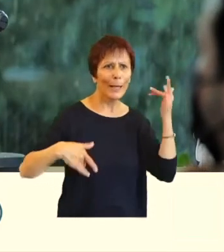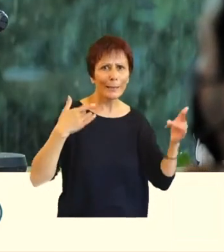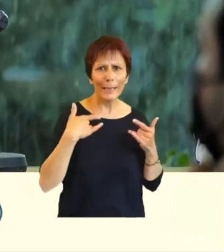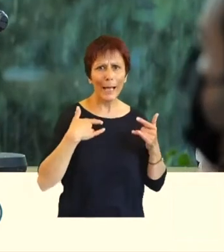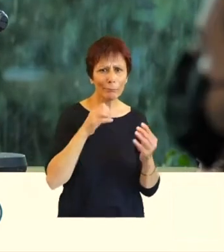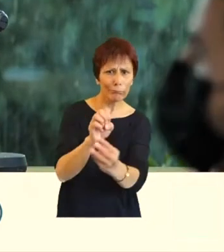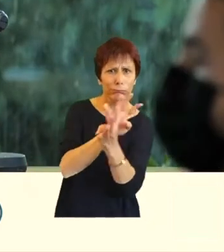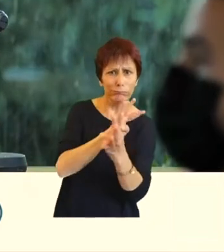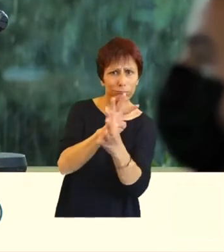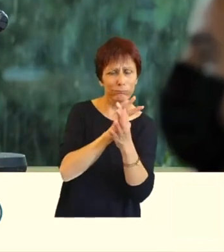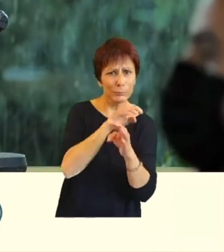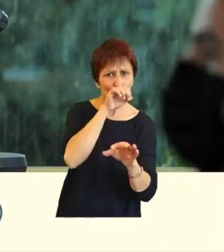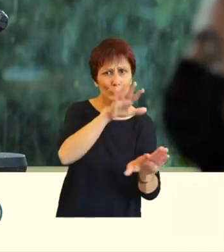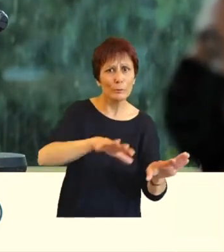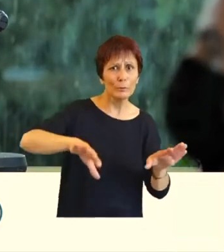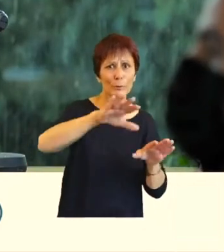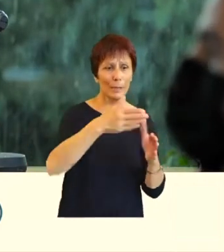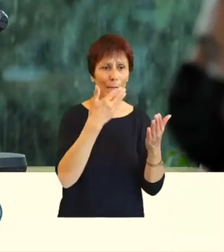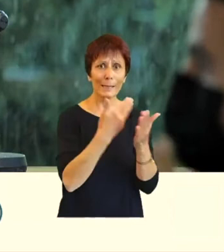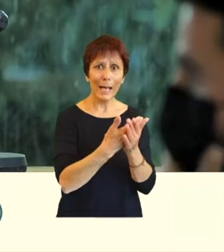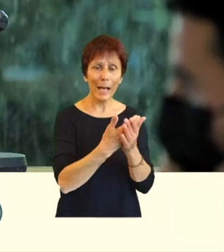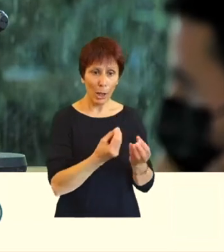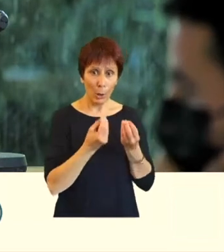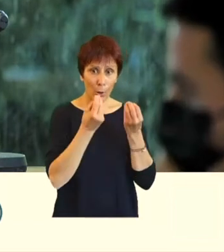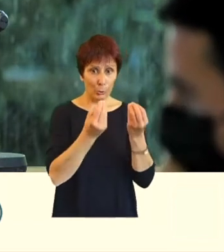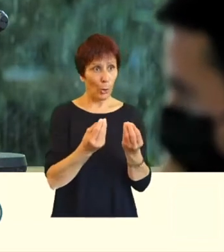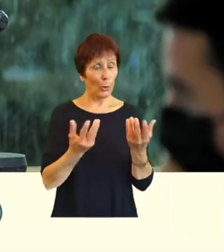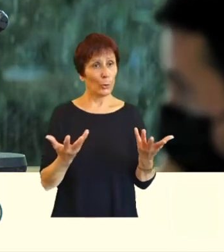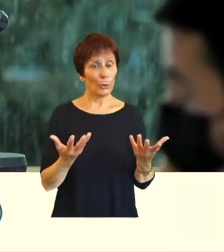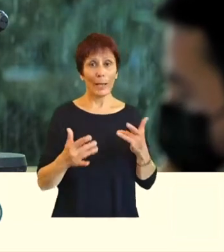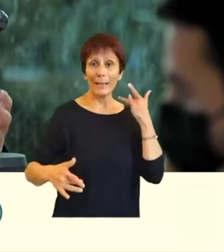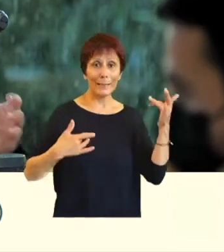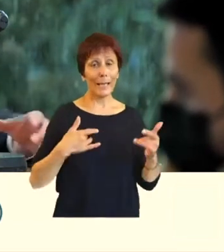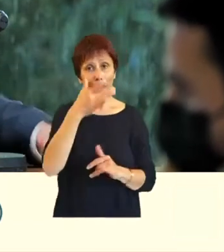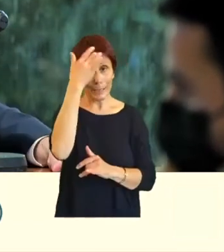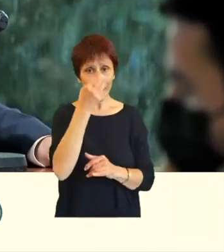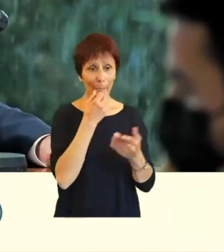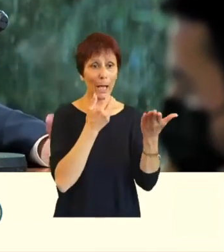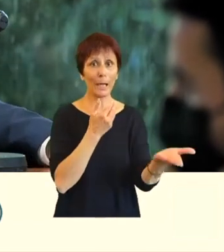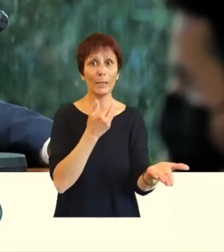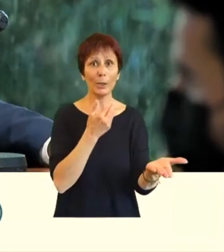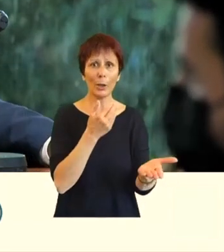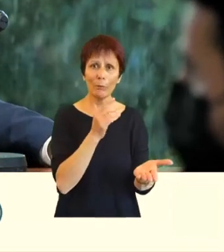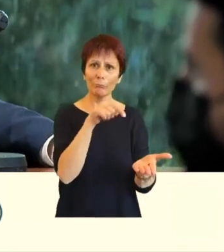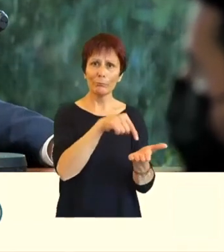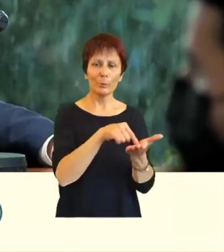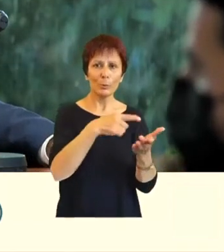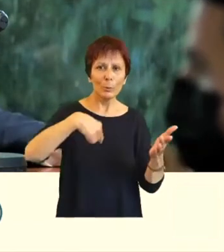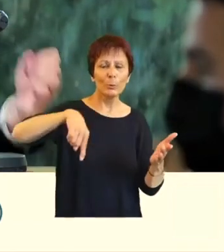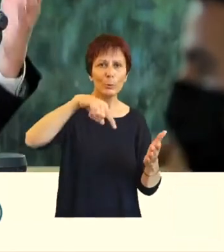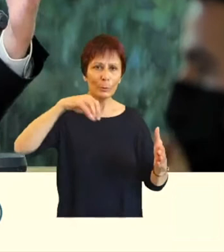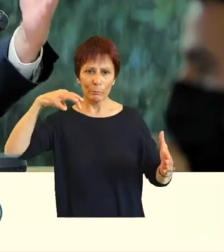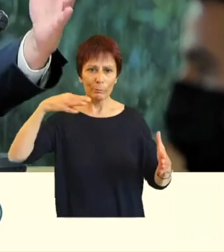plus grand nombre et qui aujourd'hui fait du festival du théâtre de Sainte-Marguerite un lieu incontournable pour nos